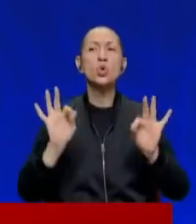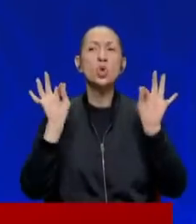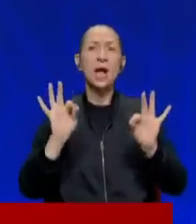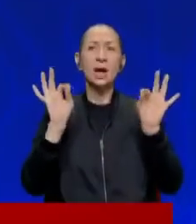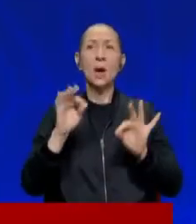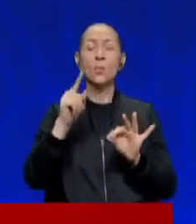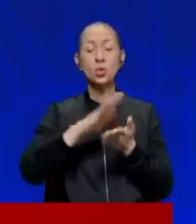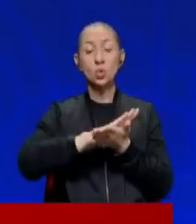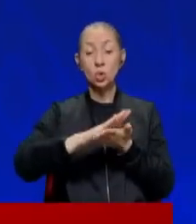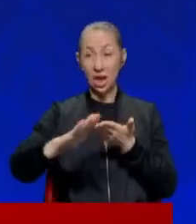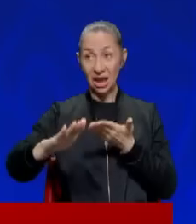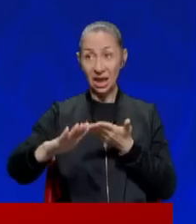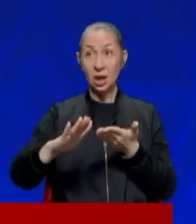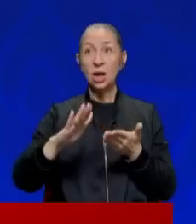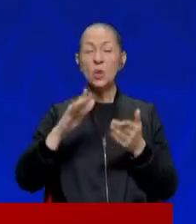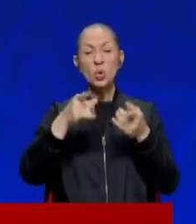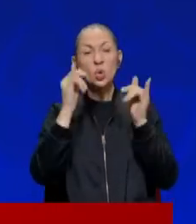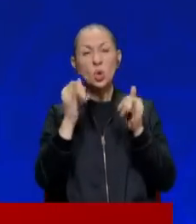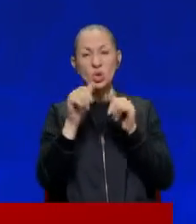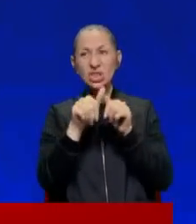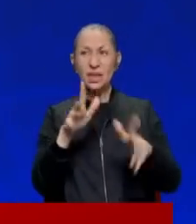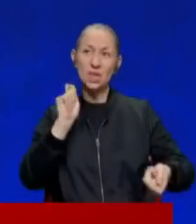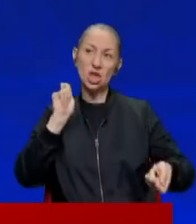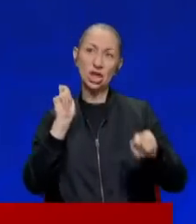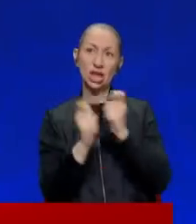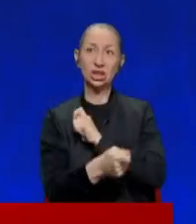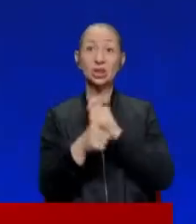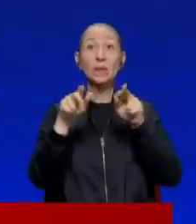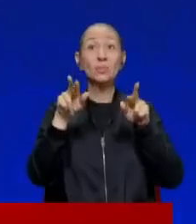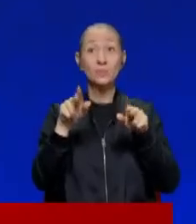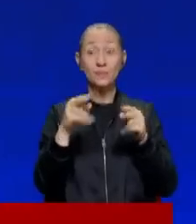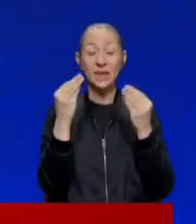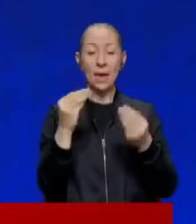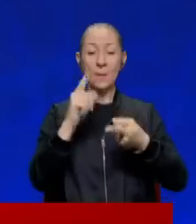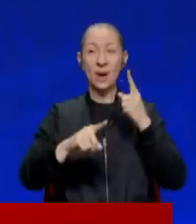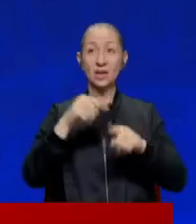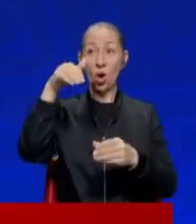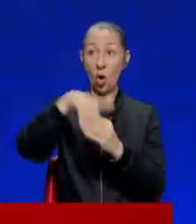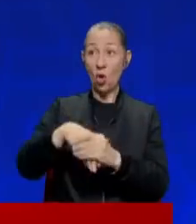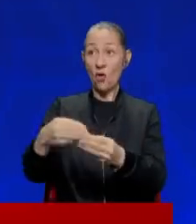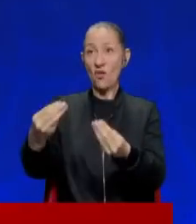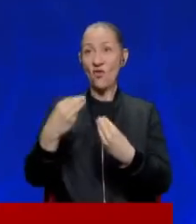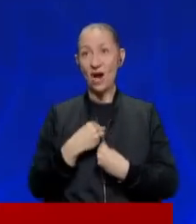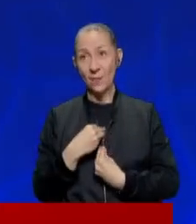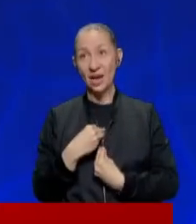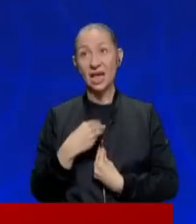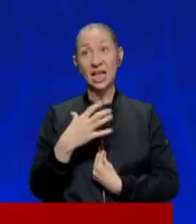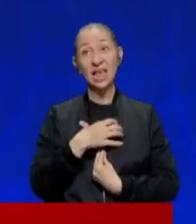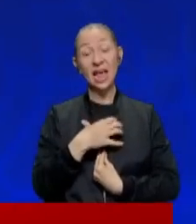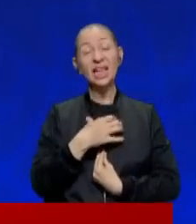bu düzeni burcu ve sistemi değiştirecek şekilde iyi Parti'ye oy vermelerini